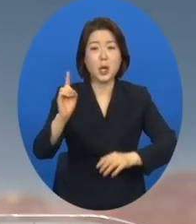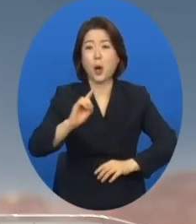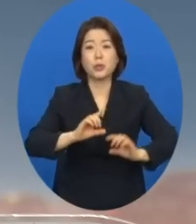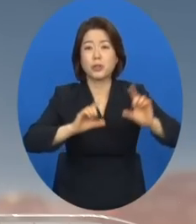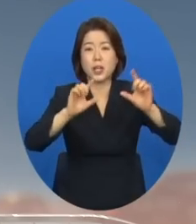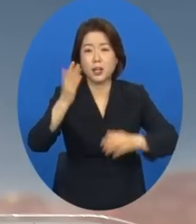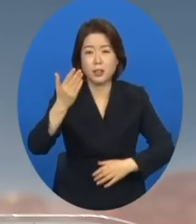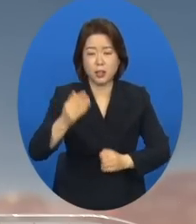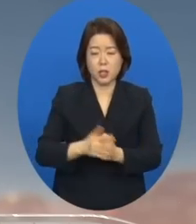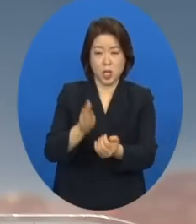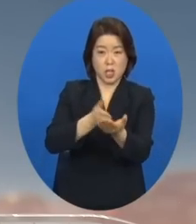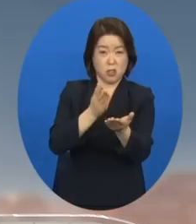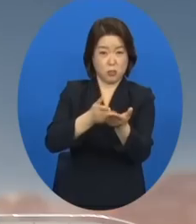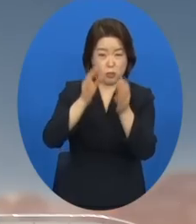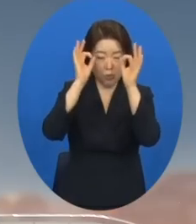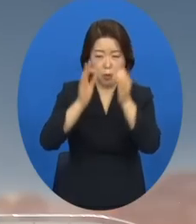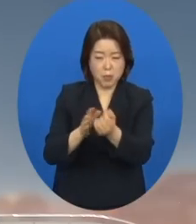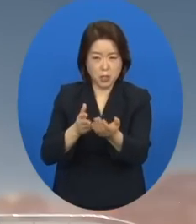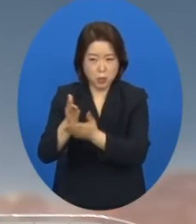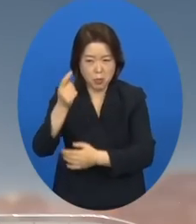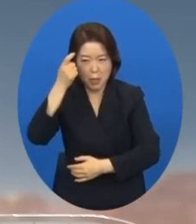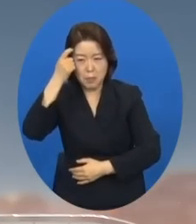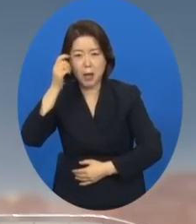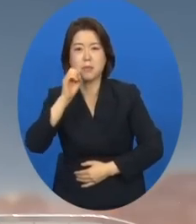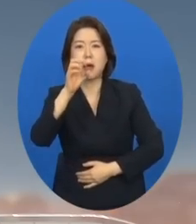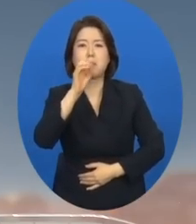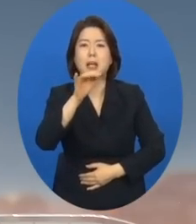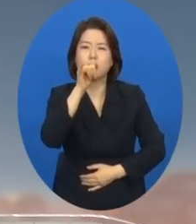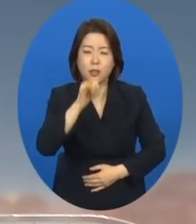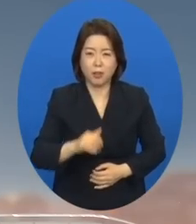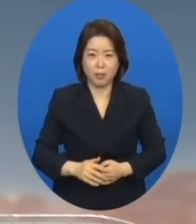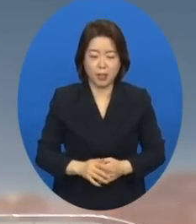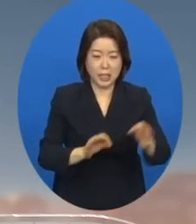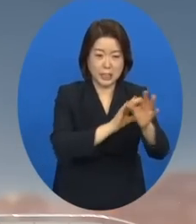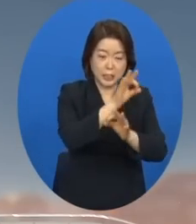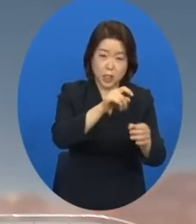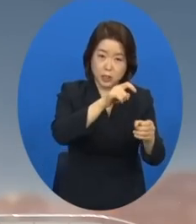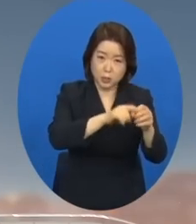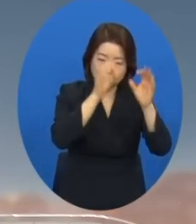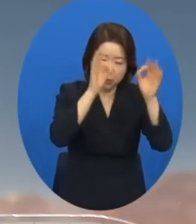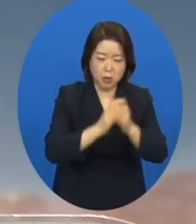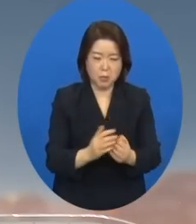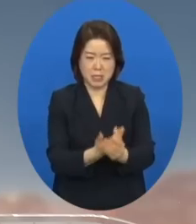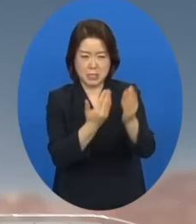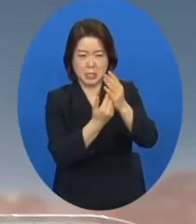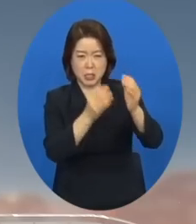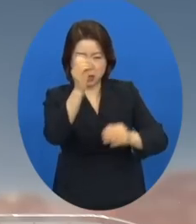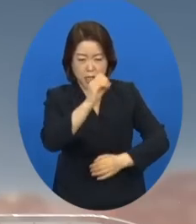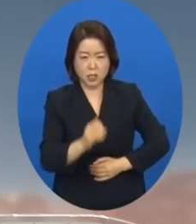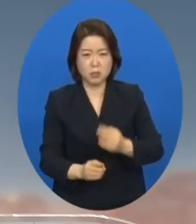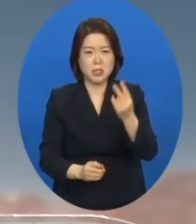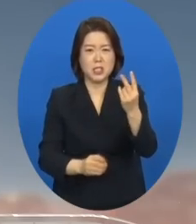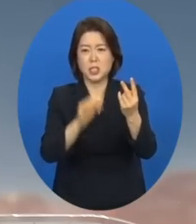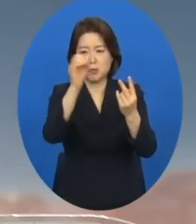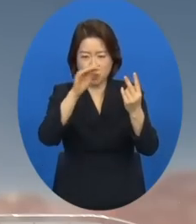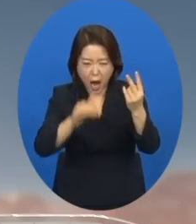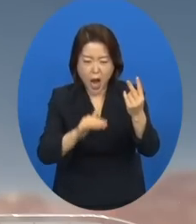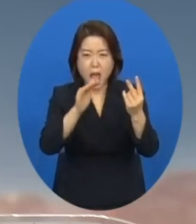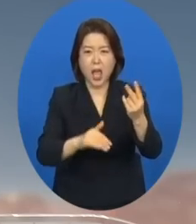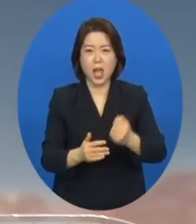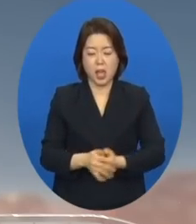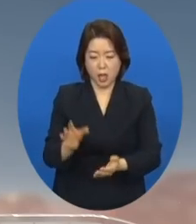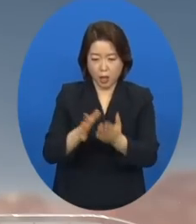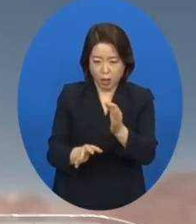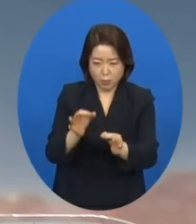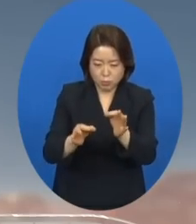여러분 뉴스를 보시면요 전문가들이 예측이 있어요 경제적으로 보면 성장률이 2%가 안 될거다 물건